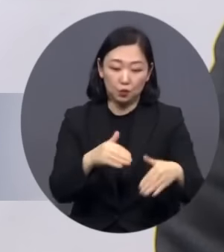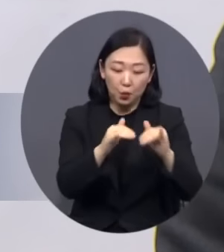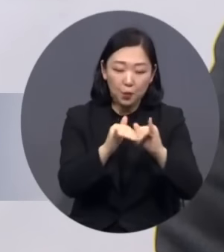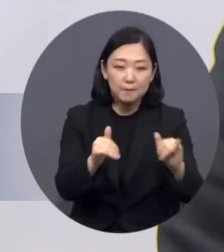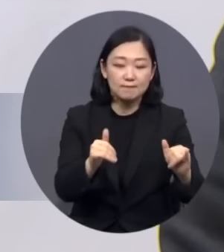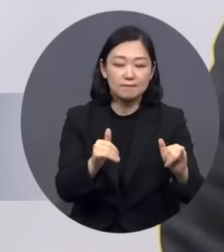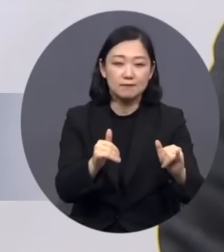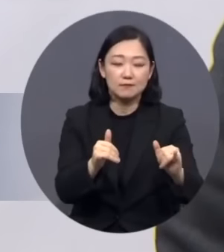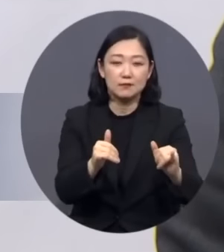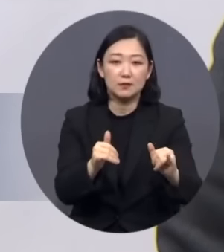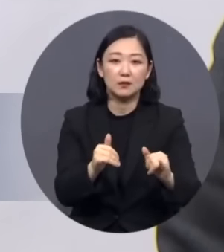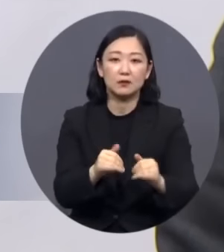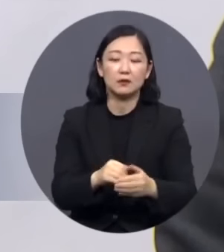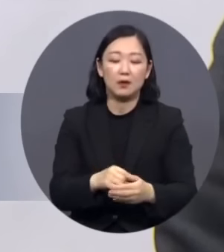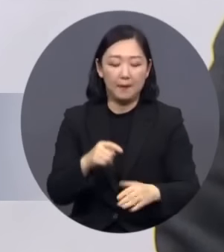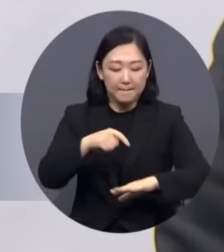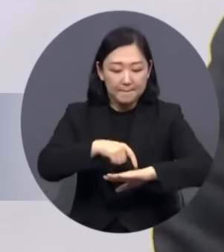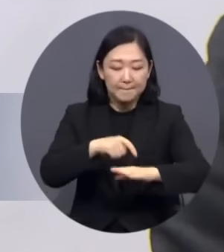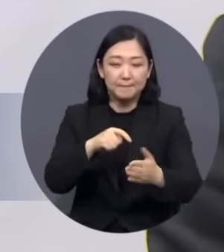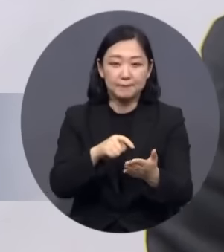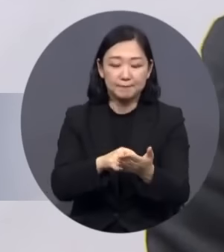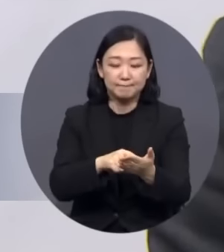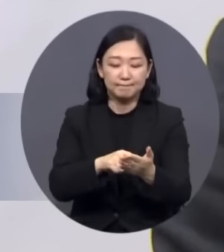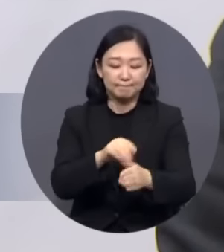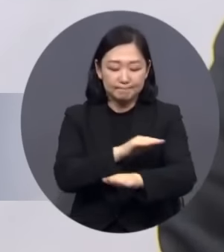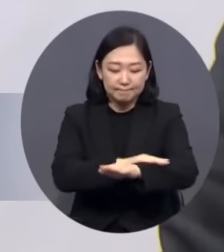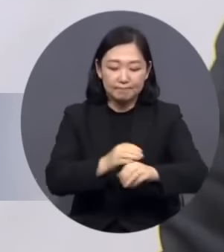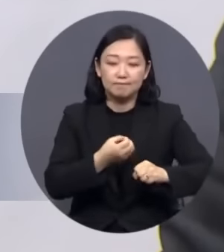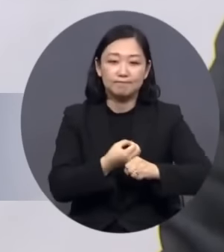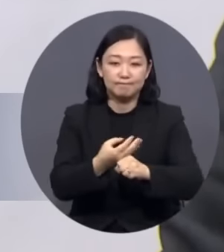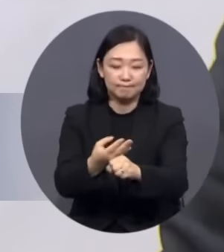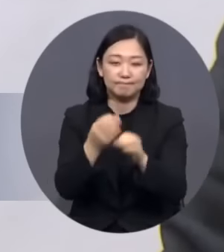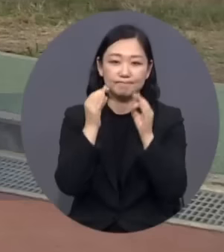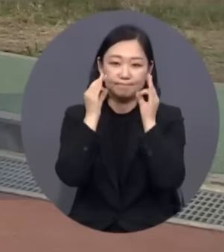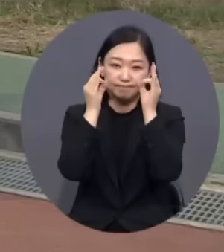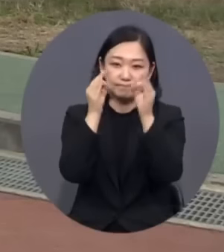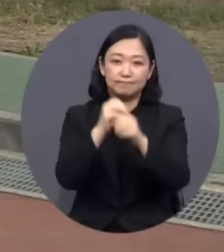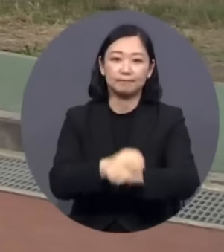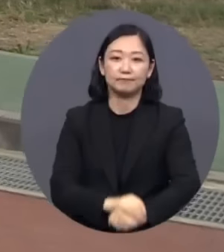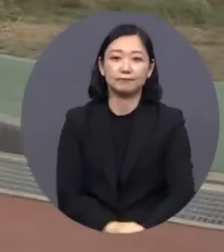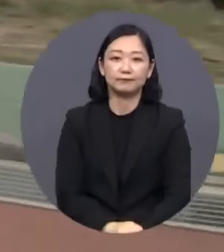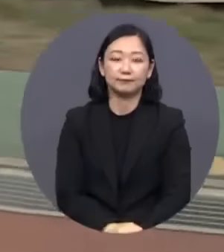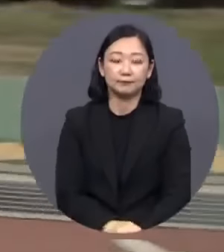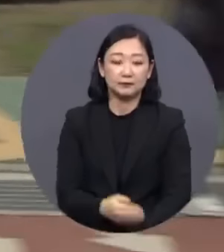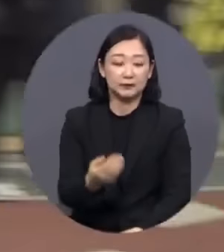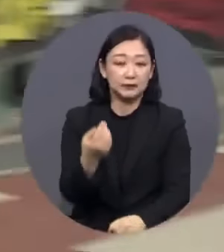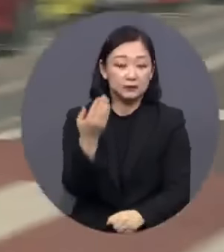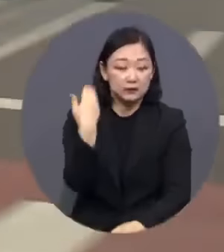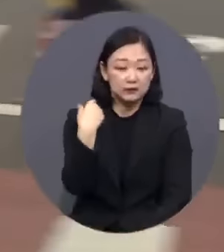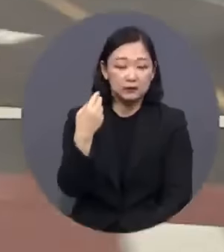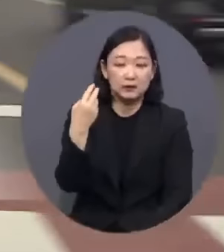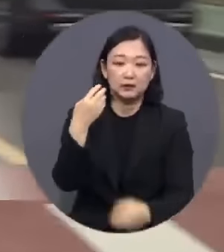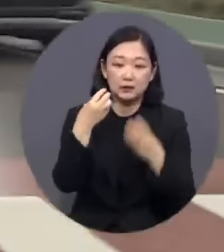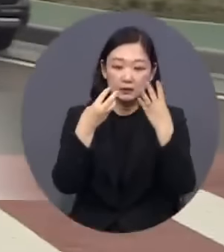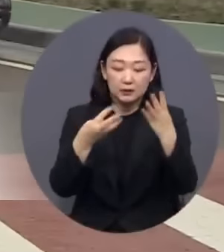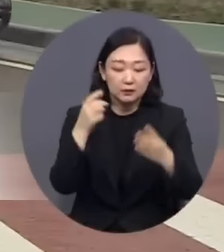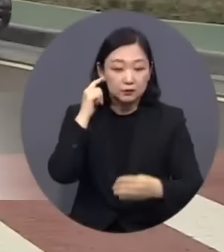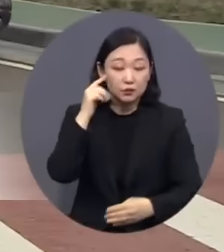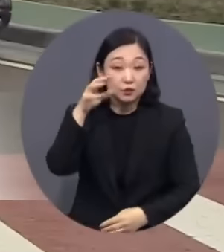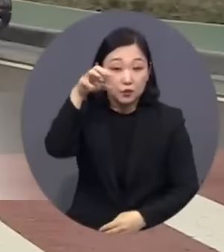제주도민들의 그런 마음을 전달하도록 하겠습니다. 지난해 4.3 추념식장